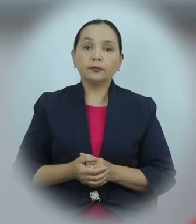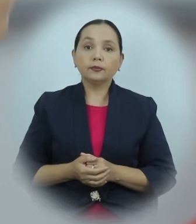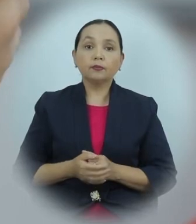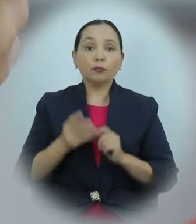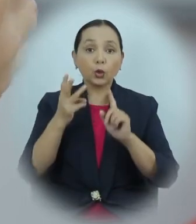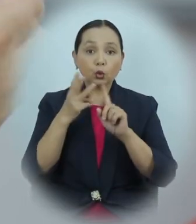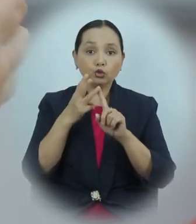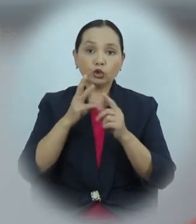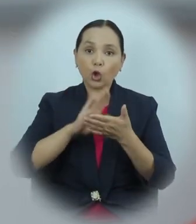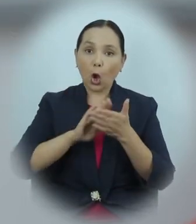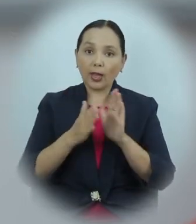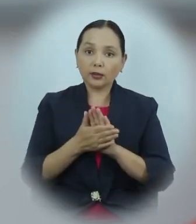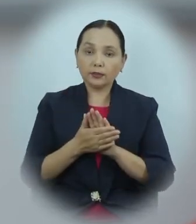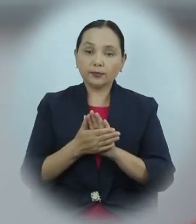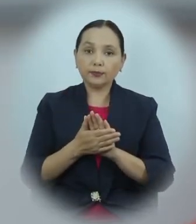Uchinchi holat.